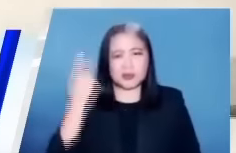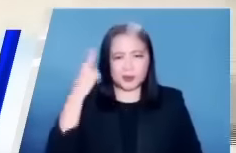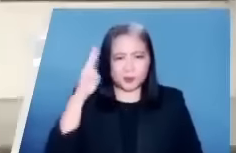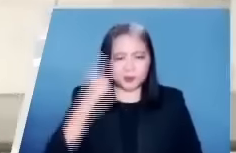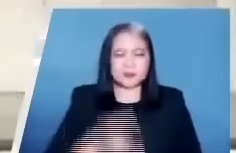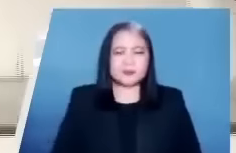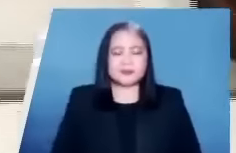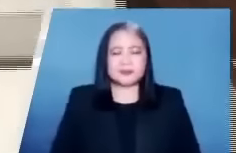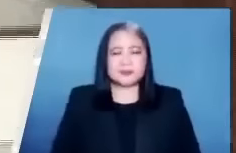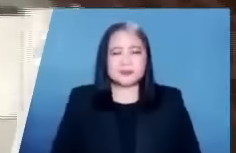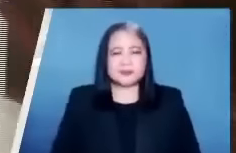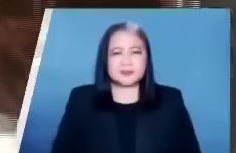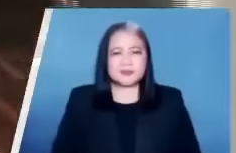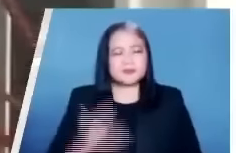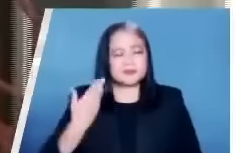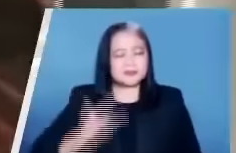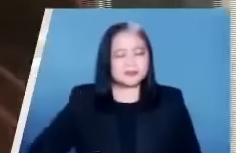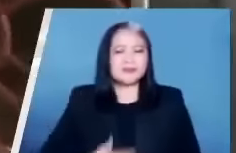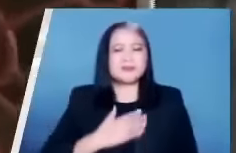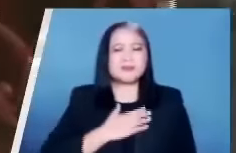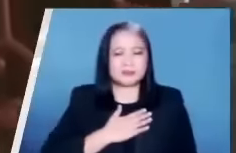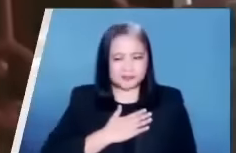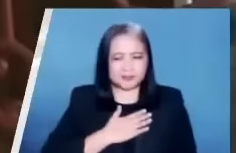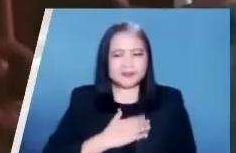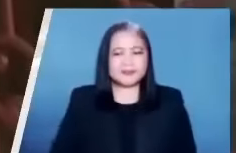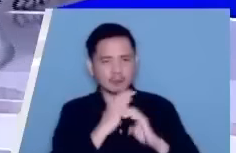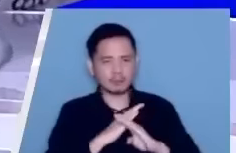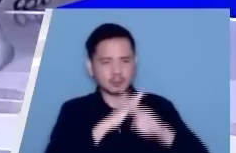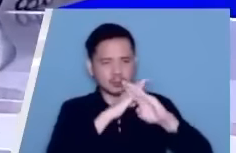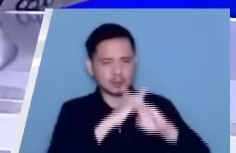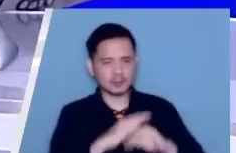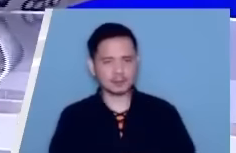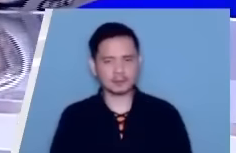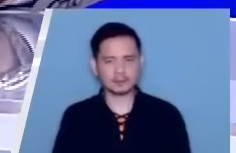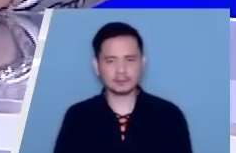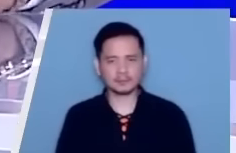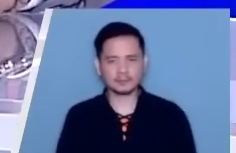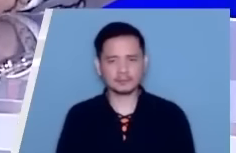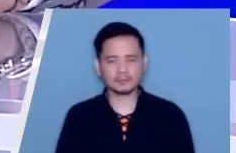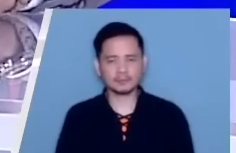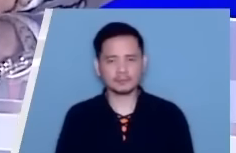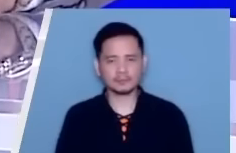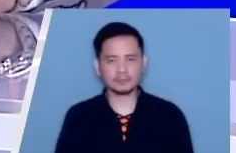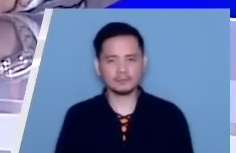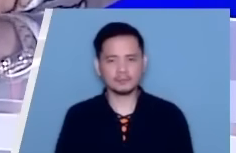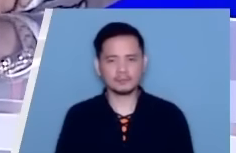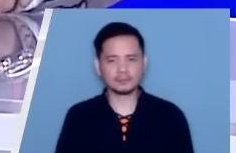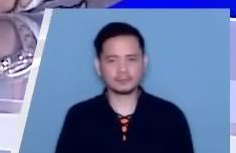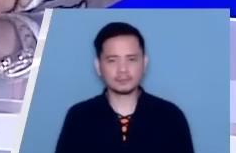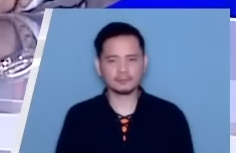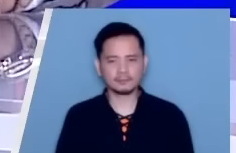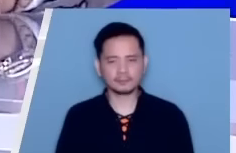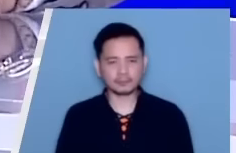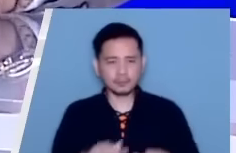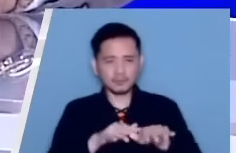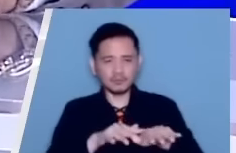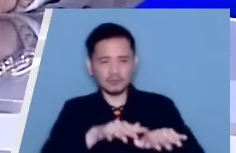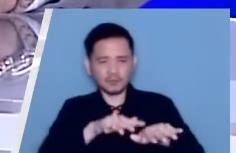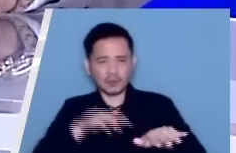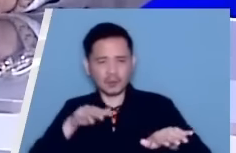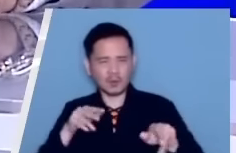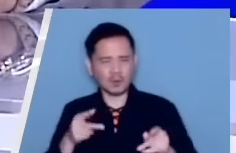balita Jonathan Andal para sa GMA integrated news habang lalong tumitindi ang traffic mas dumarami ang nahuhuling iligal na